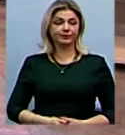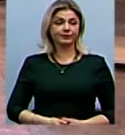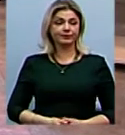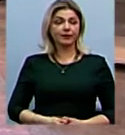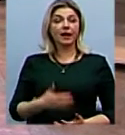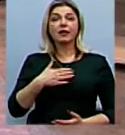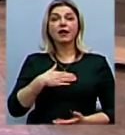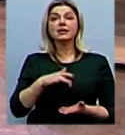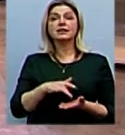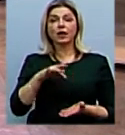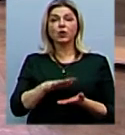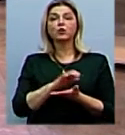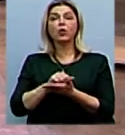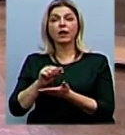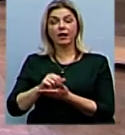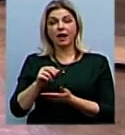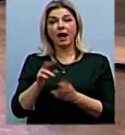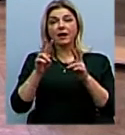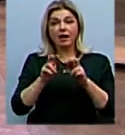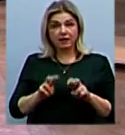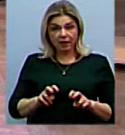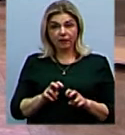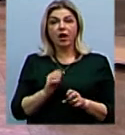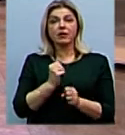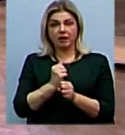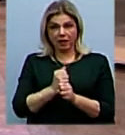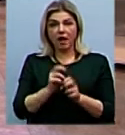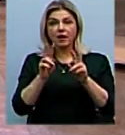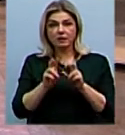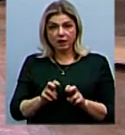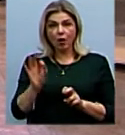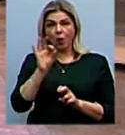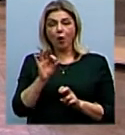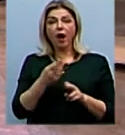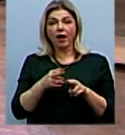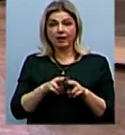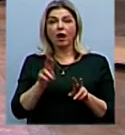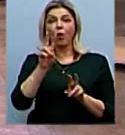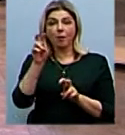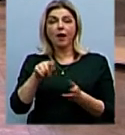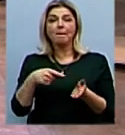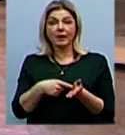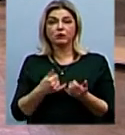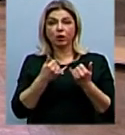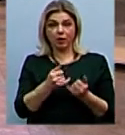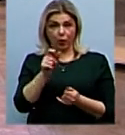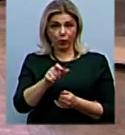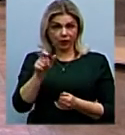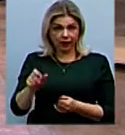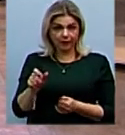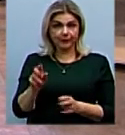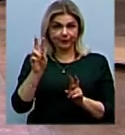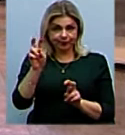Наш центр журналістських розслідувань проводив розслідування по поводу управляючої компанії «Місто для людей». І,